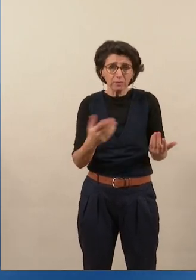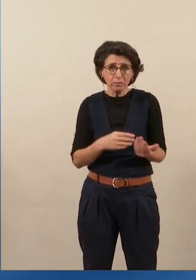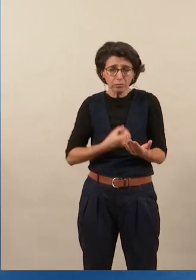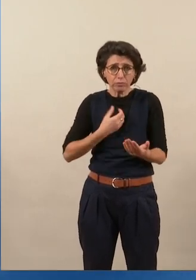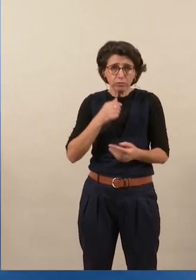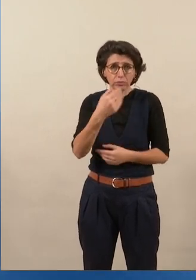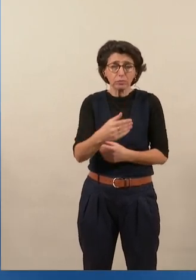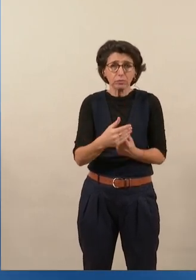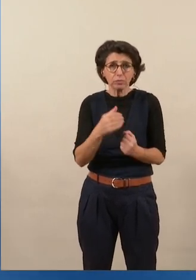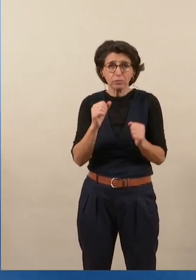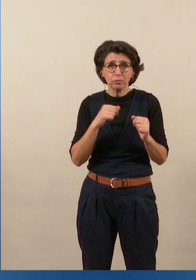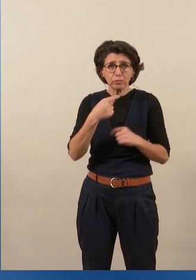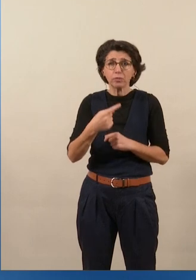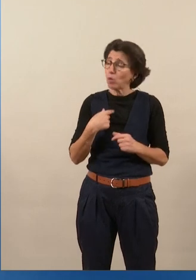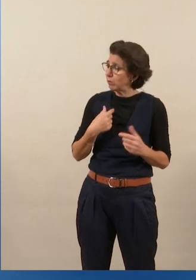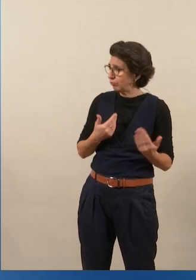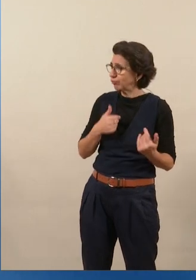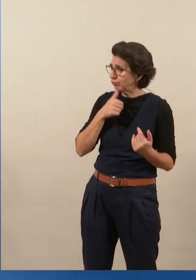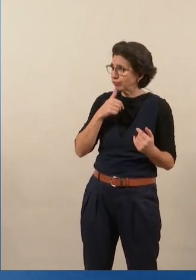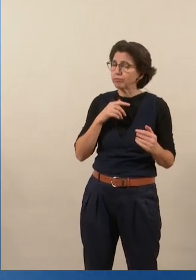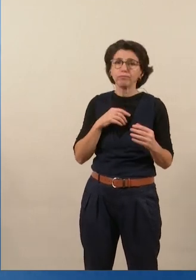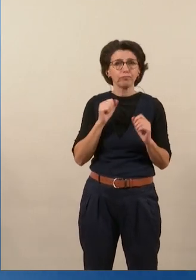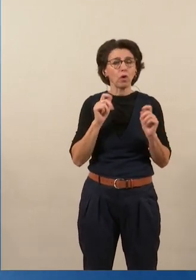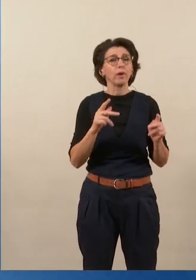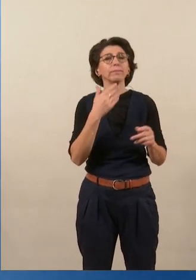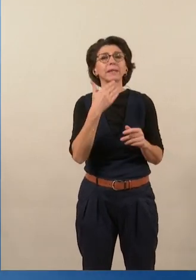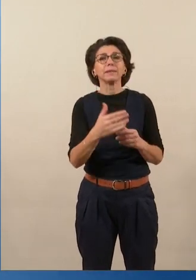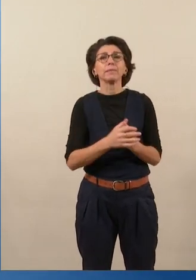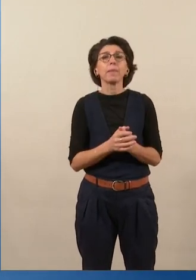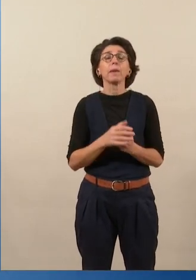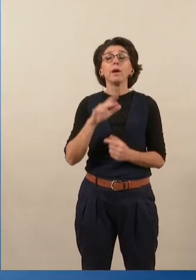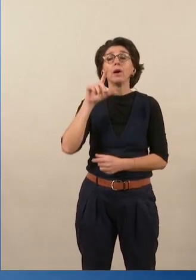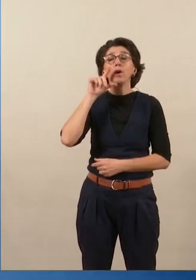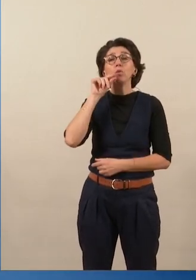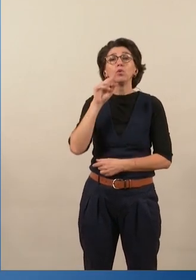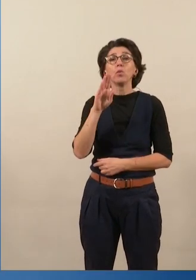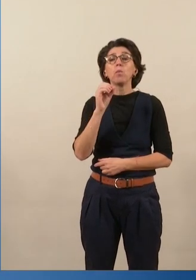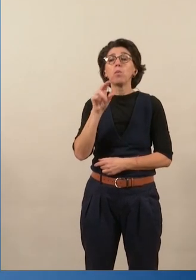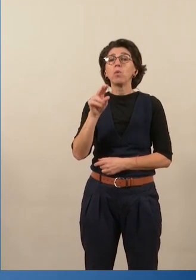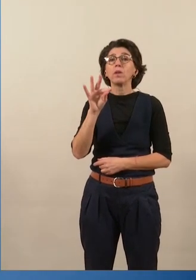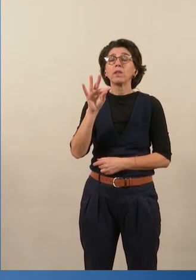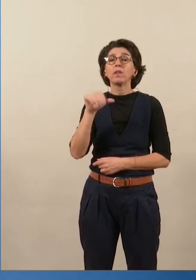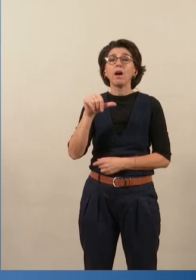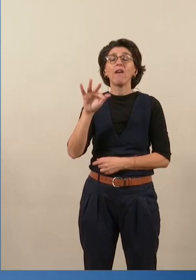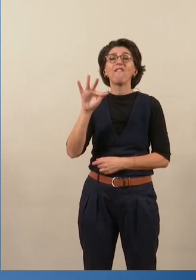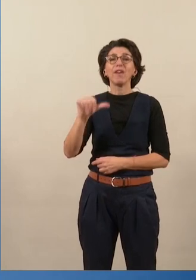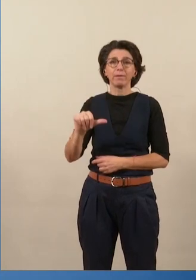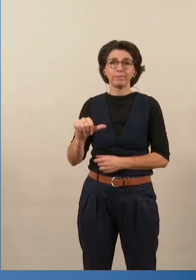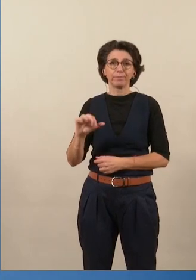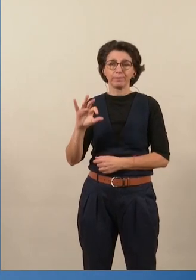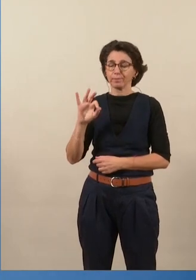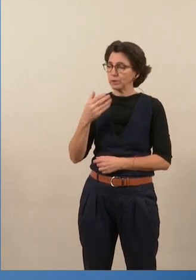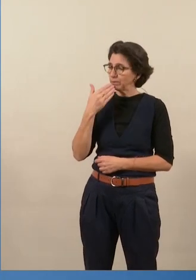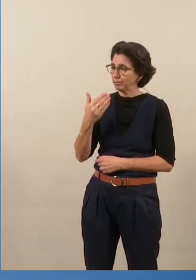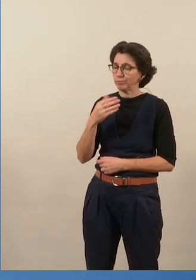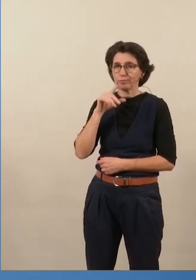municipal ben je vais attendre un peu continue très bien merci Monsieur boutafa oui monsieur le Maire dans ce